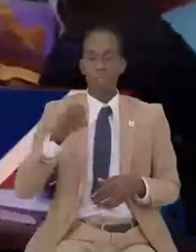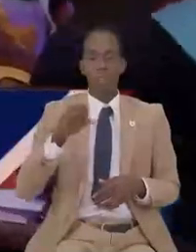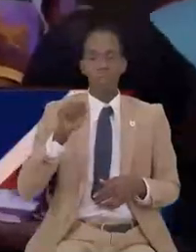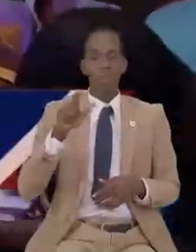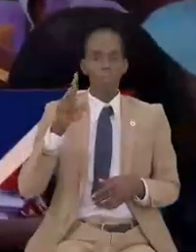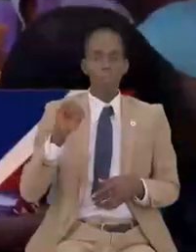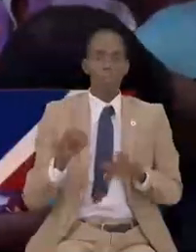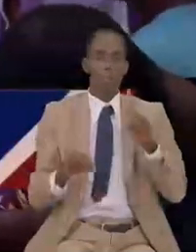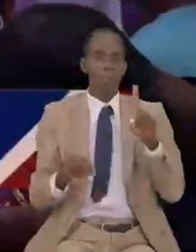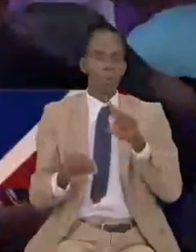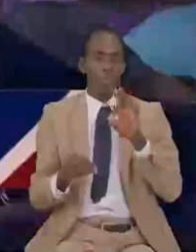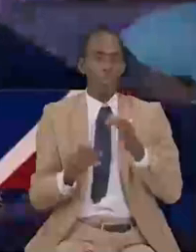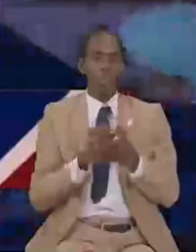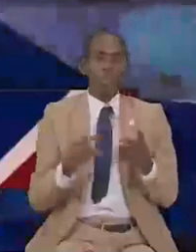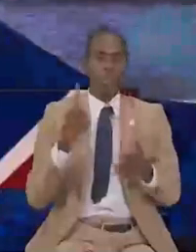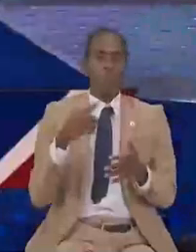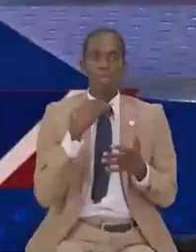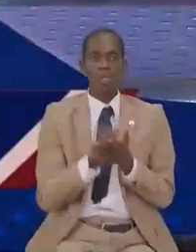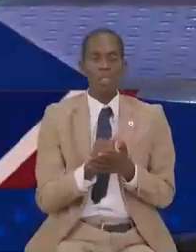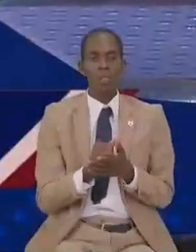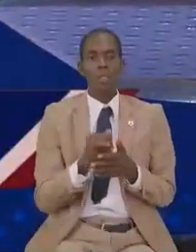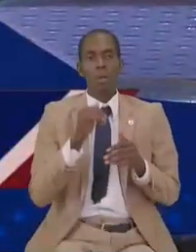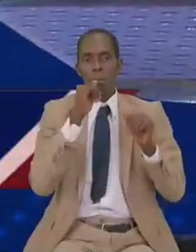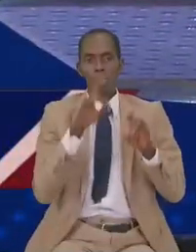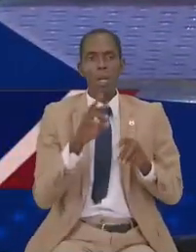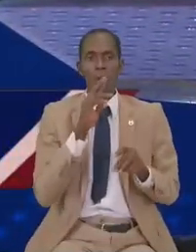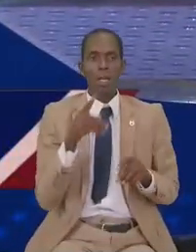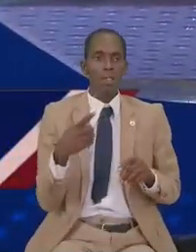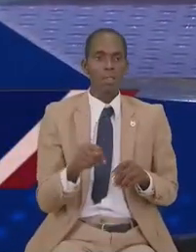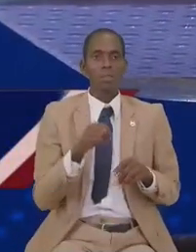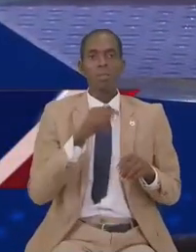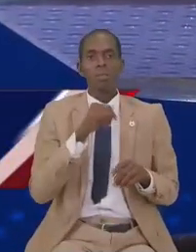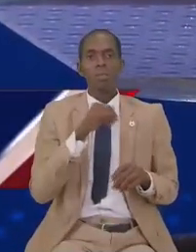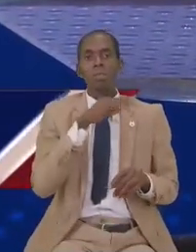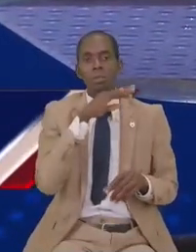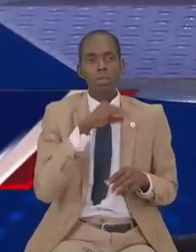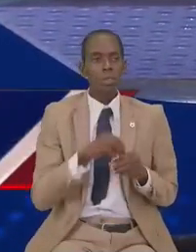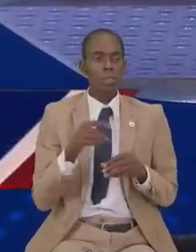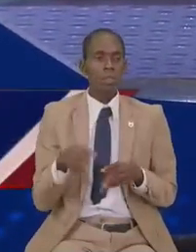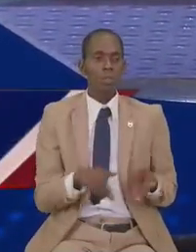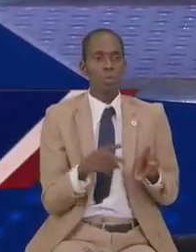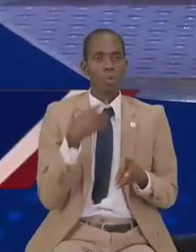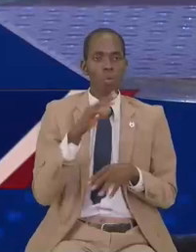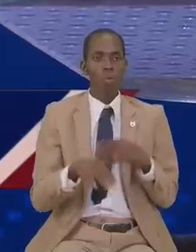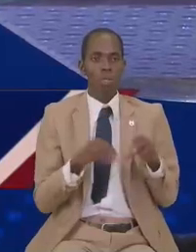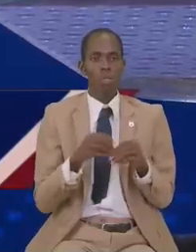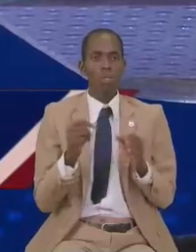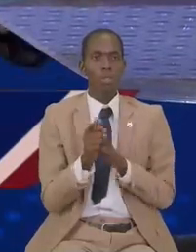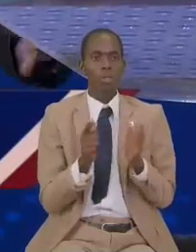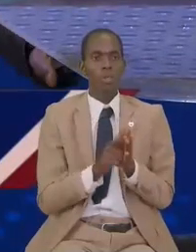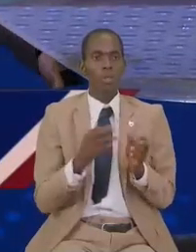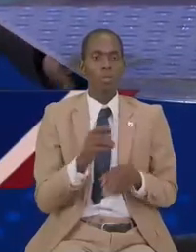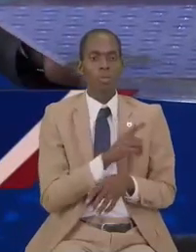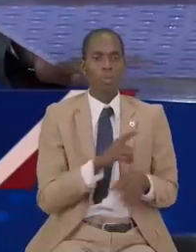psaume 119, verset 1. Heureux ceux qui sont intègres dans leur foi, qui marchent selon la loi de Dieu. Verset 2